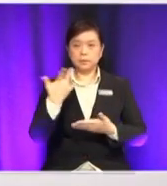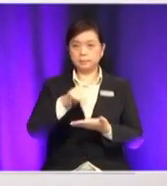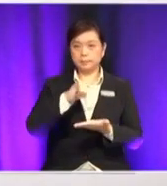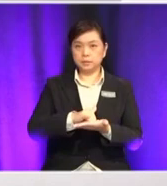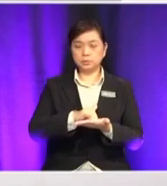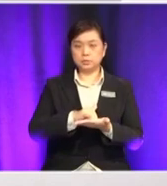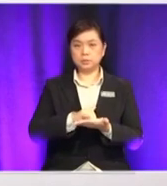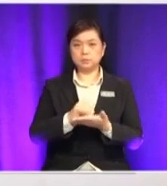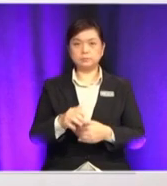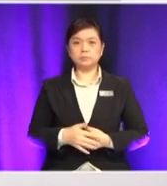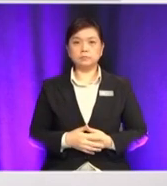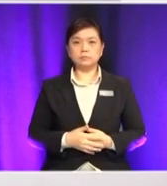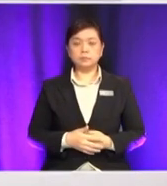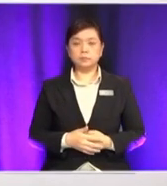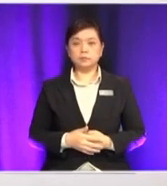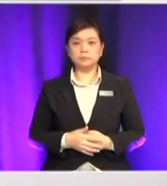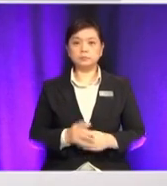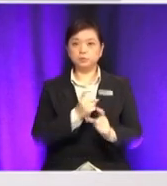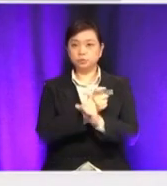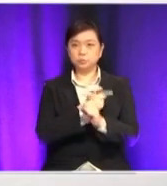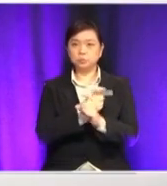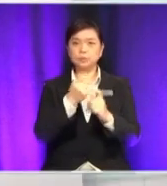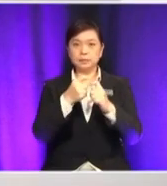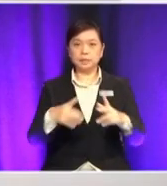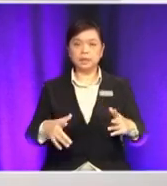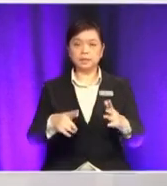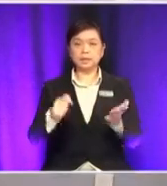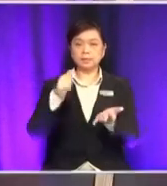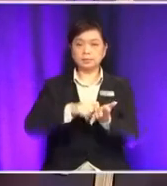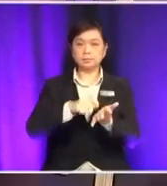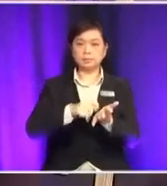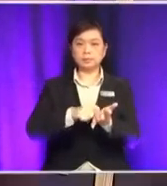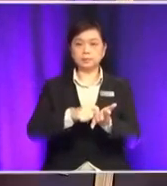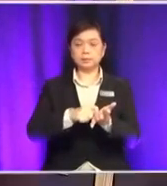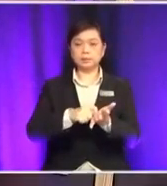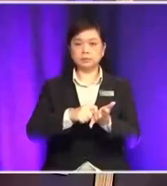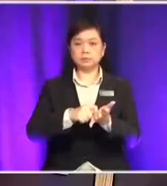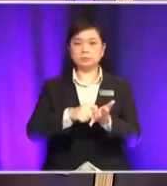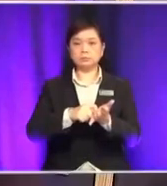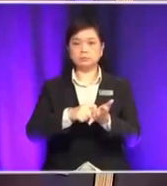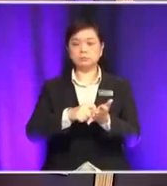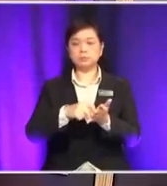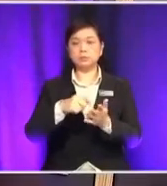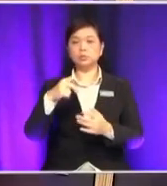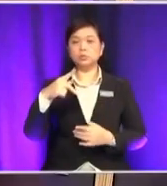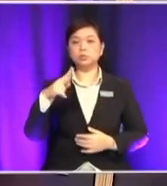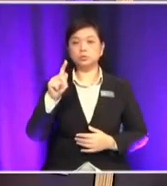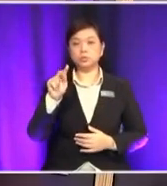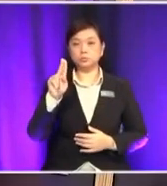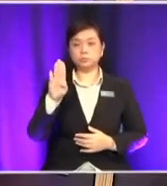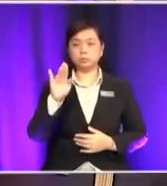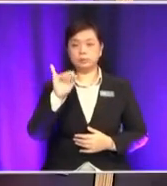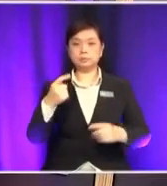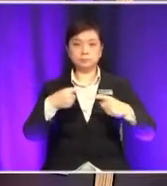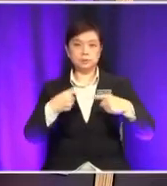tibe dikutuk bertentangan mereka tadi kan mereka berpisah Rey sumbernya ke sudah tiba di kutuk bertentangan Yes